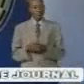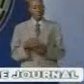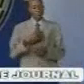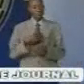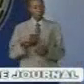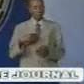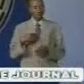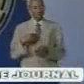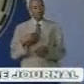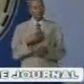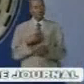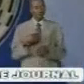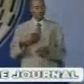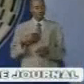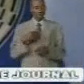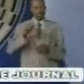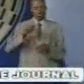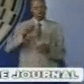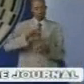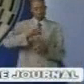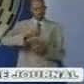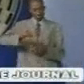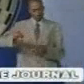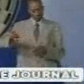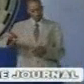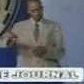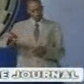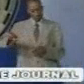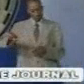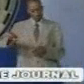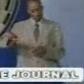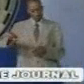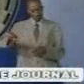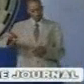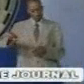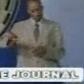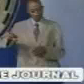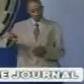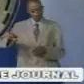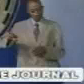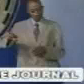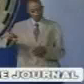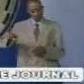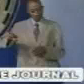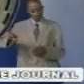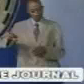peuvent pas rester à marge de cette francophonie.